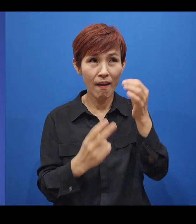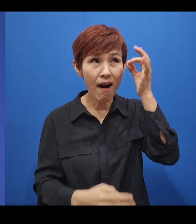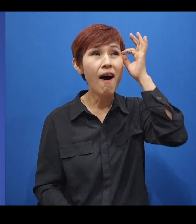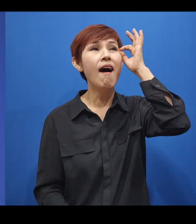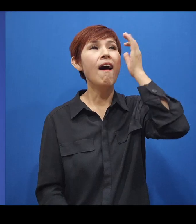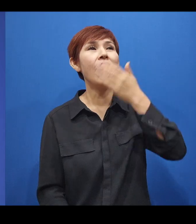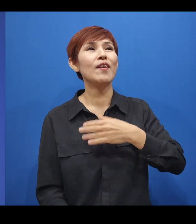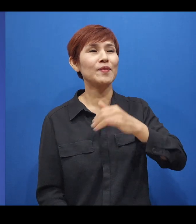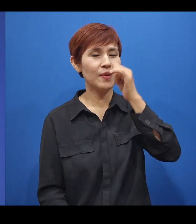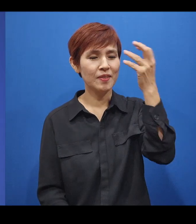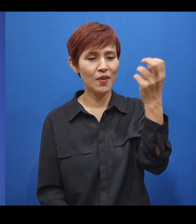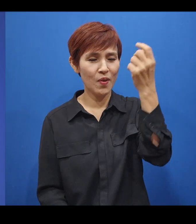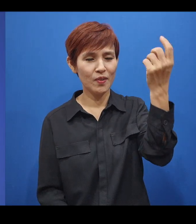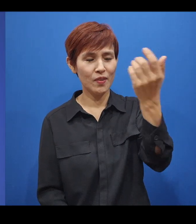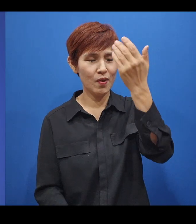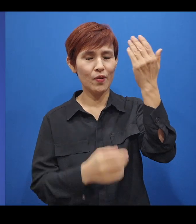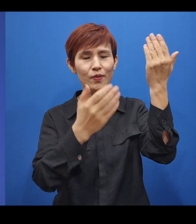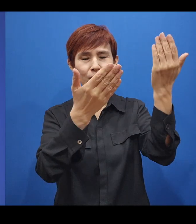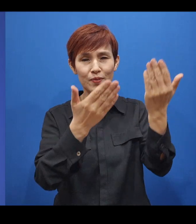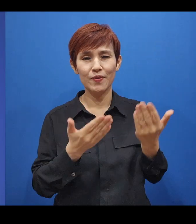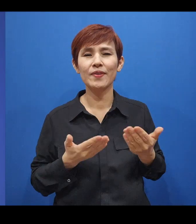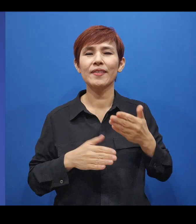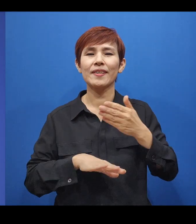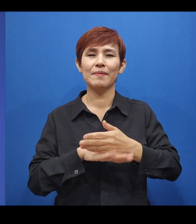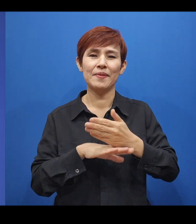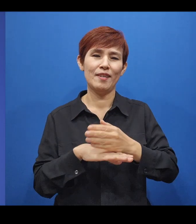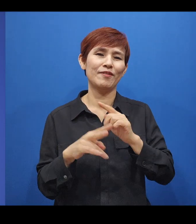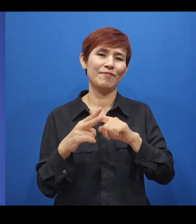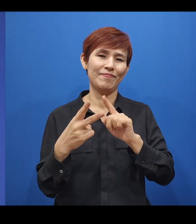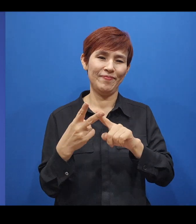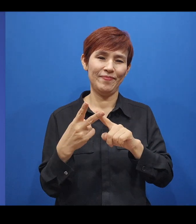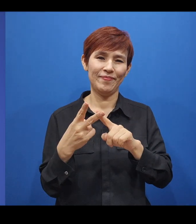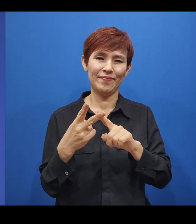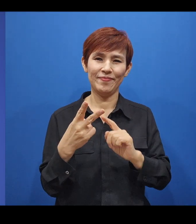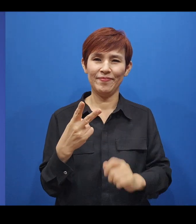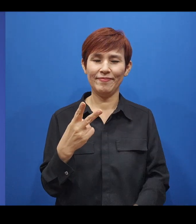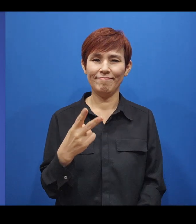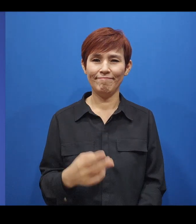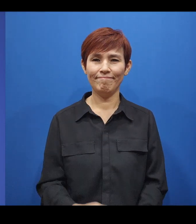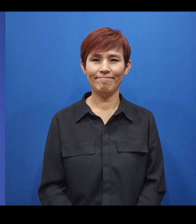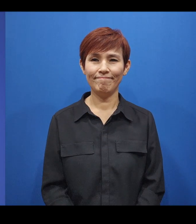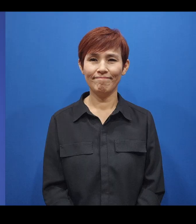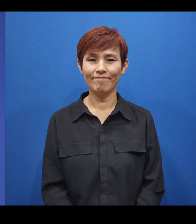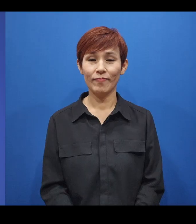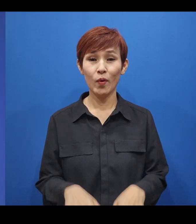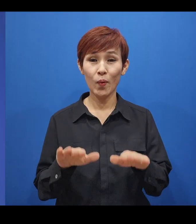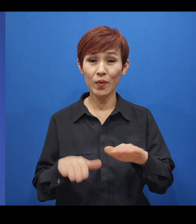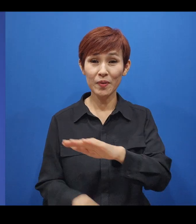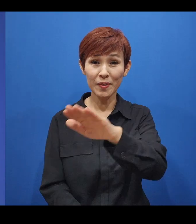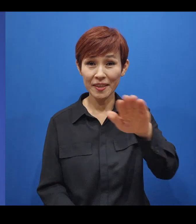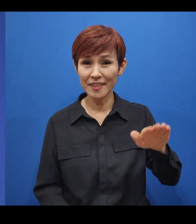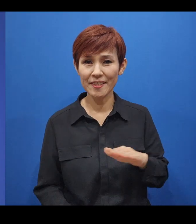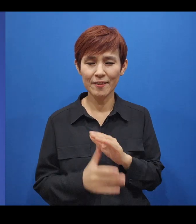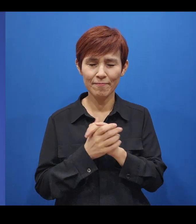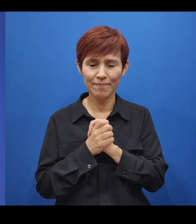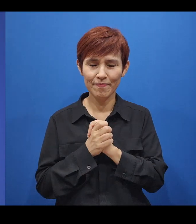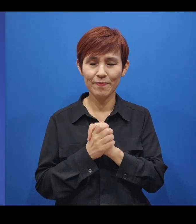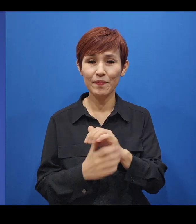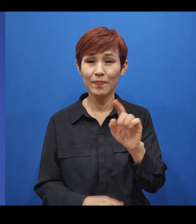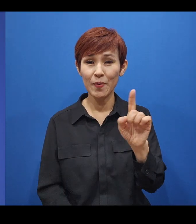깨닫도록 성령을 우리에게 보내주심. 그래서 오늘 우리는 두 가지를